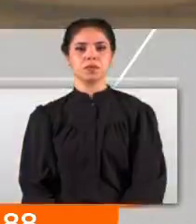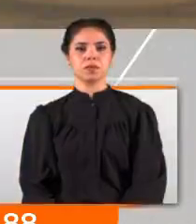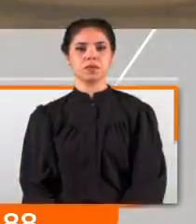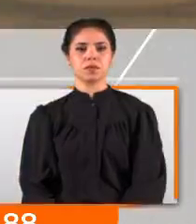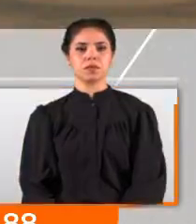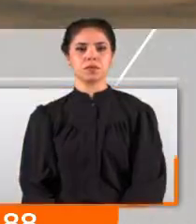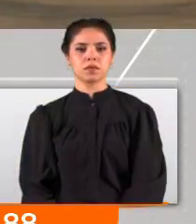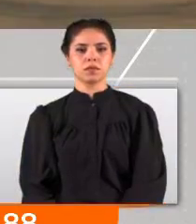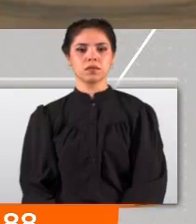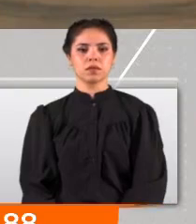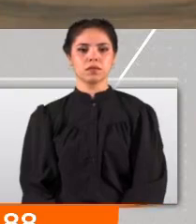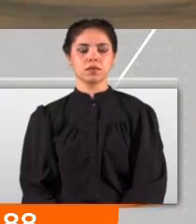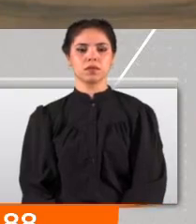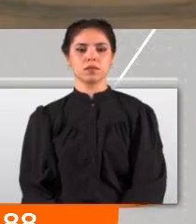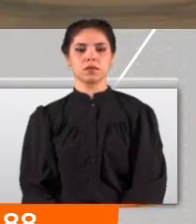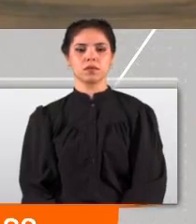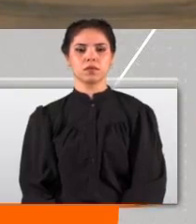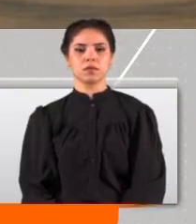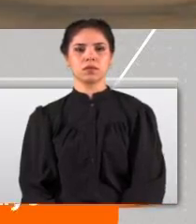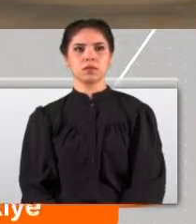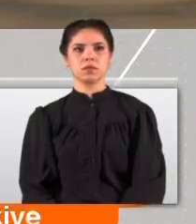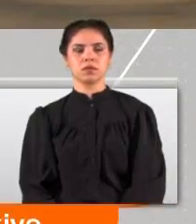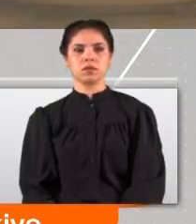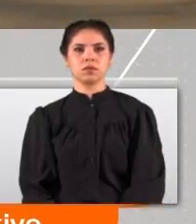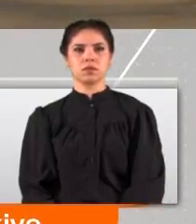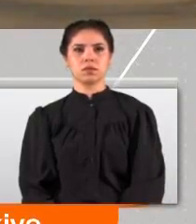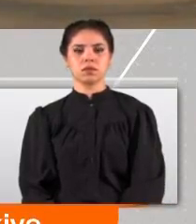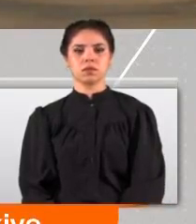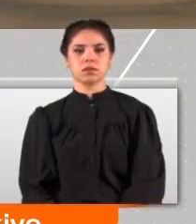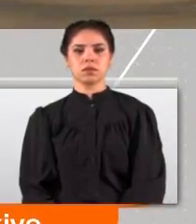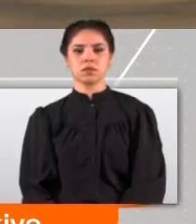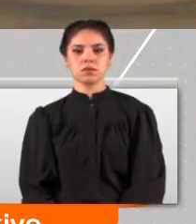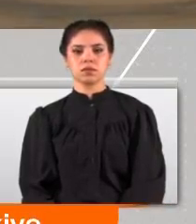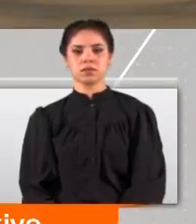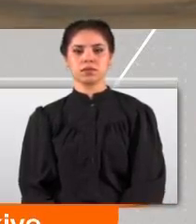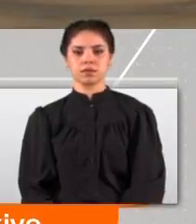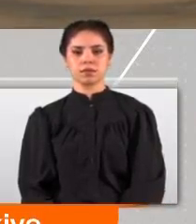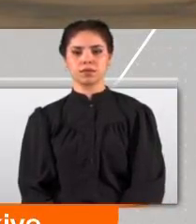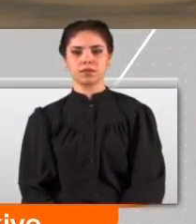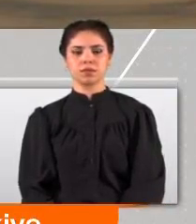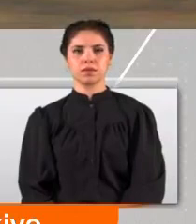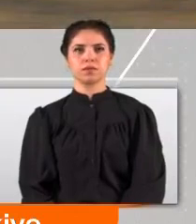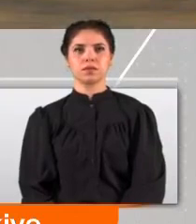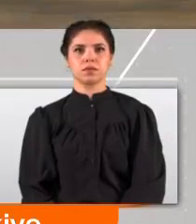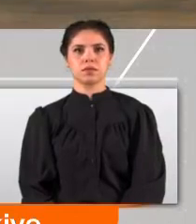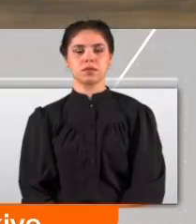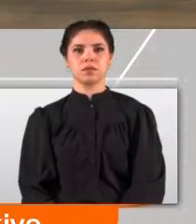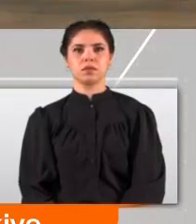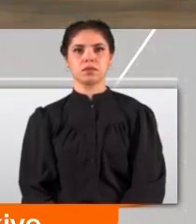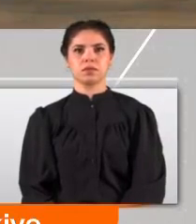O enkaz altında saatlerce, günlerce kalıp Allah'ın lütfuyla bugün yaşayan insanların ahı tutar. Daha